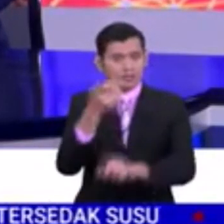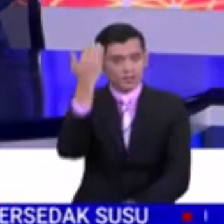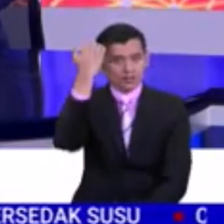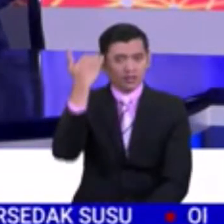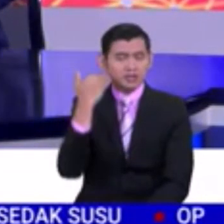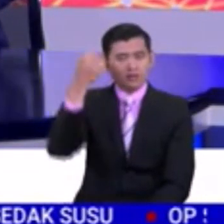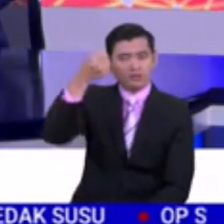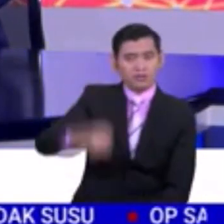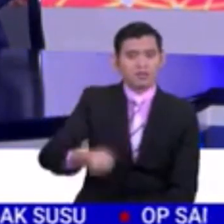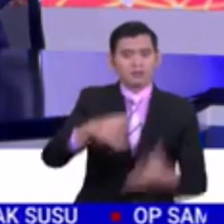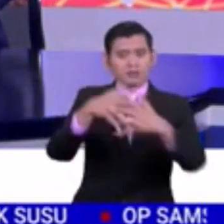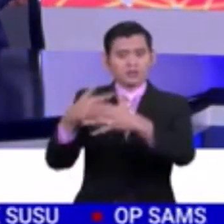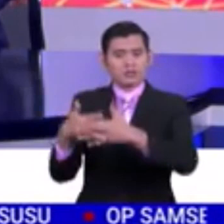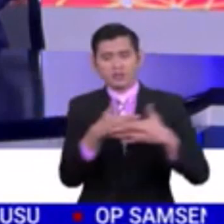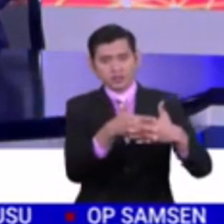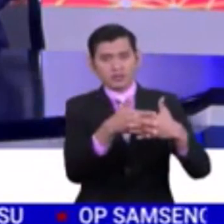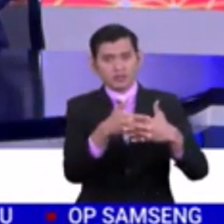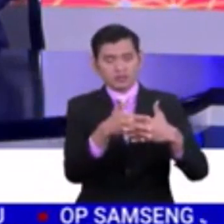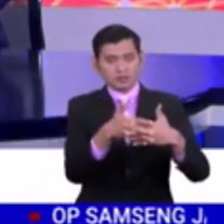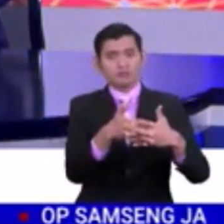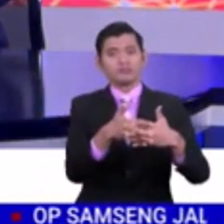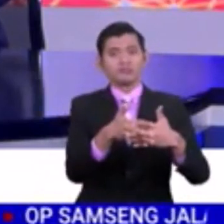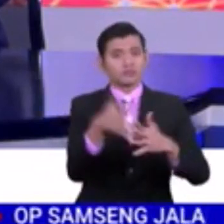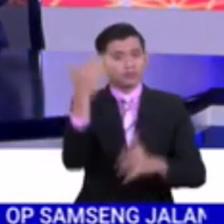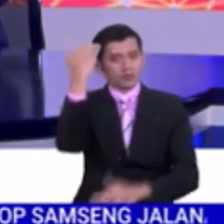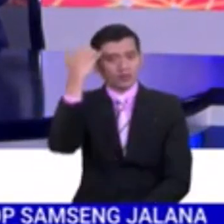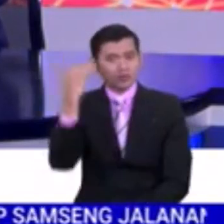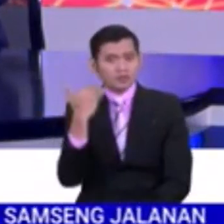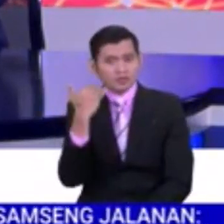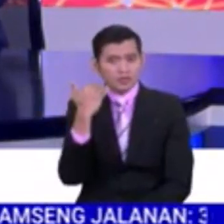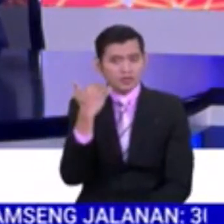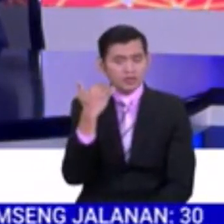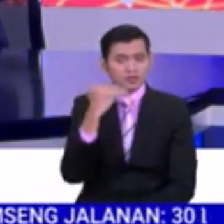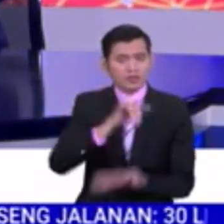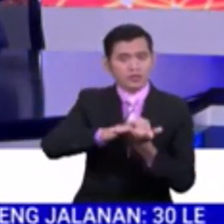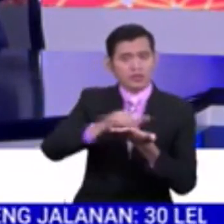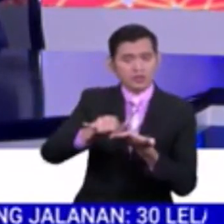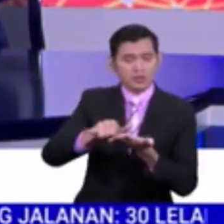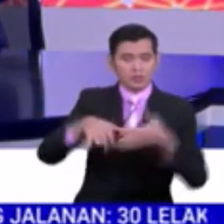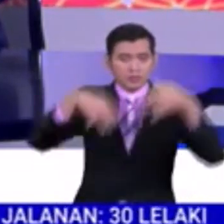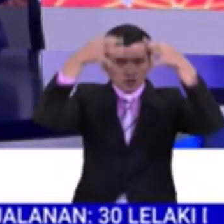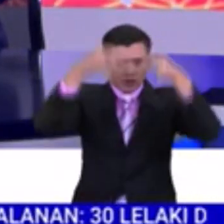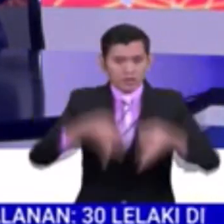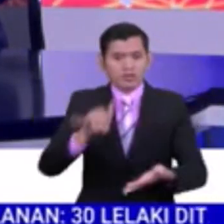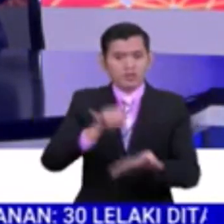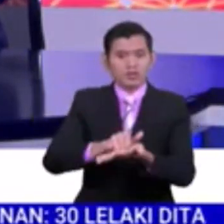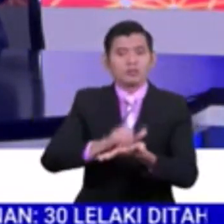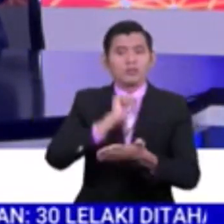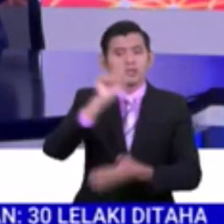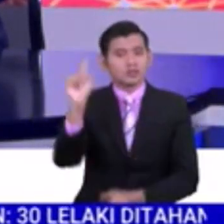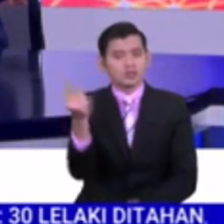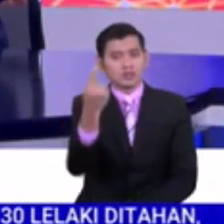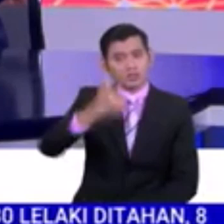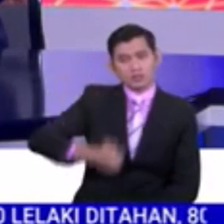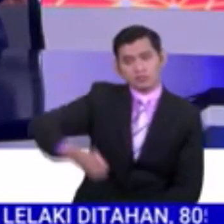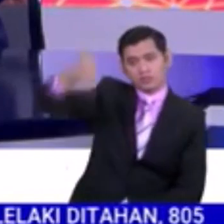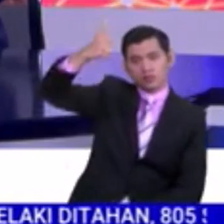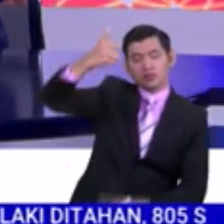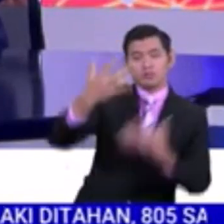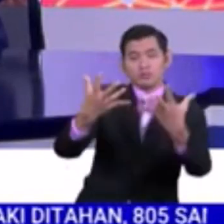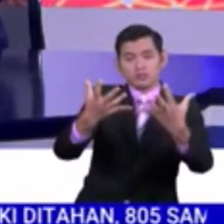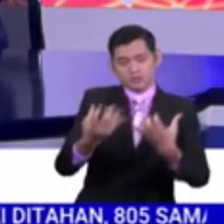Syarikat. Menurut peguam daerah timur New York, Brion Pace, keputusan berkenaan bukan sahaja kemenangan dalam